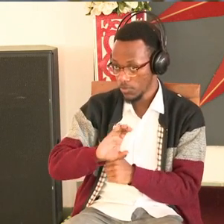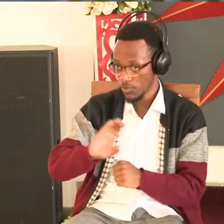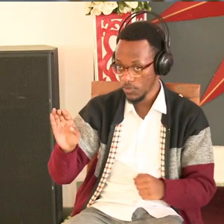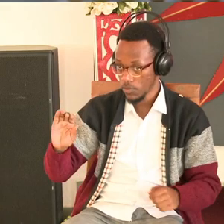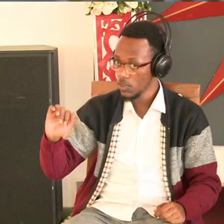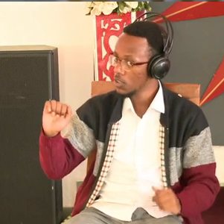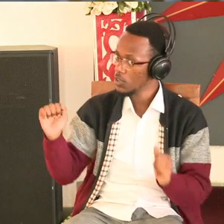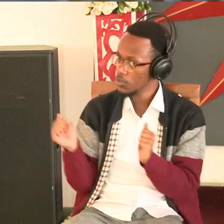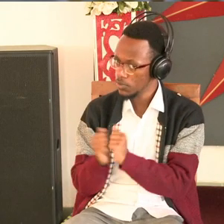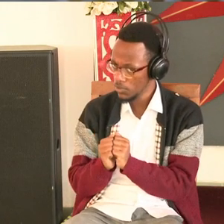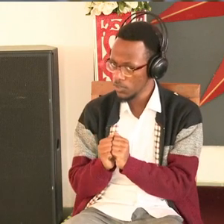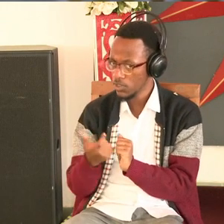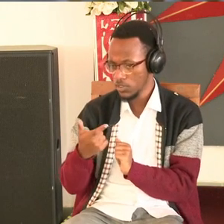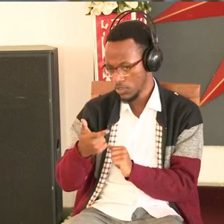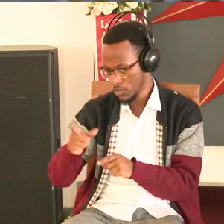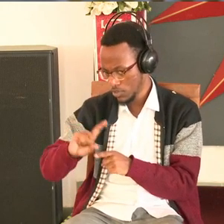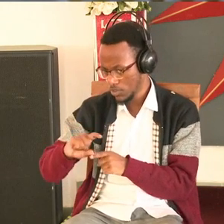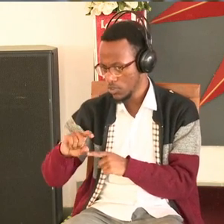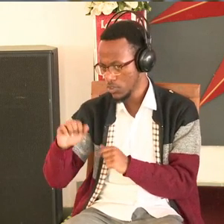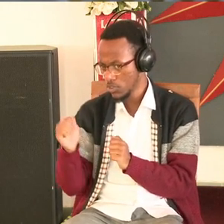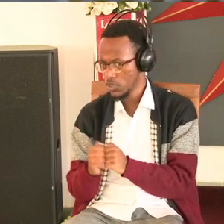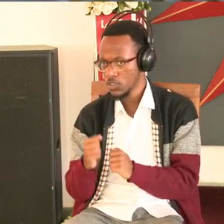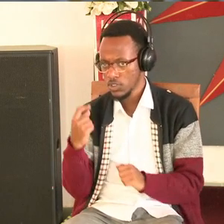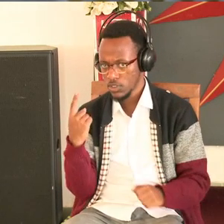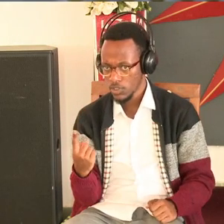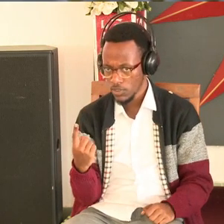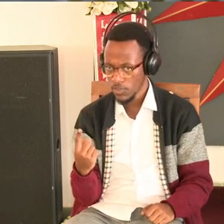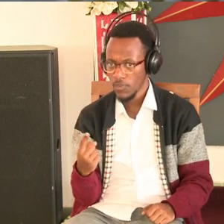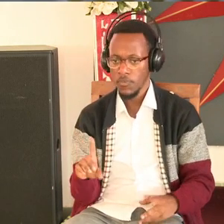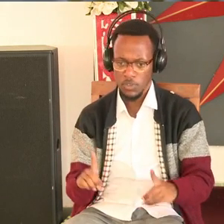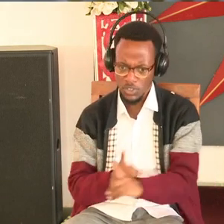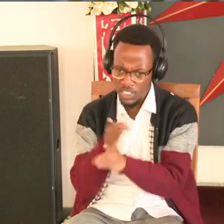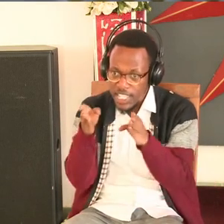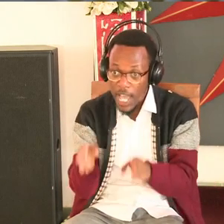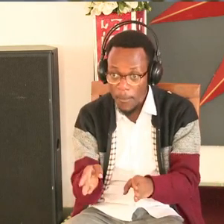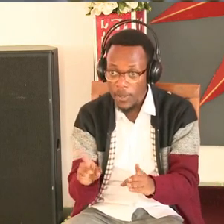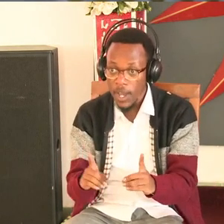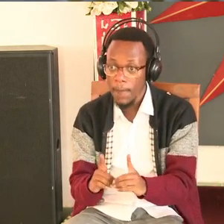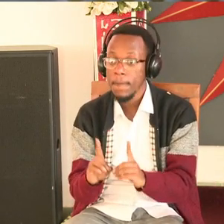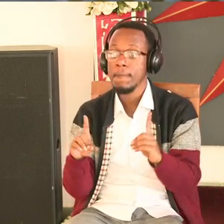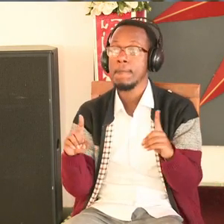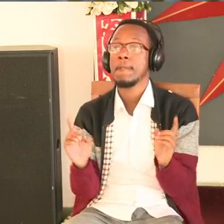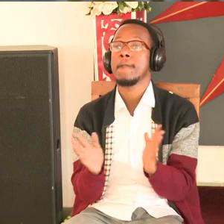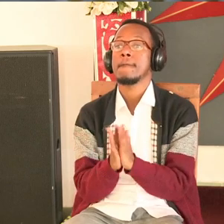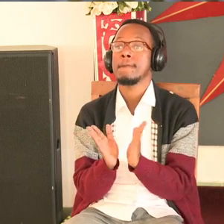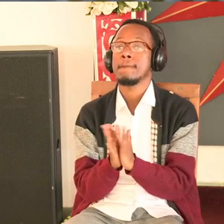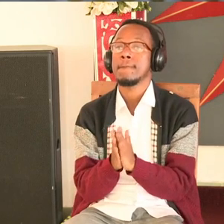Matayo 17:10 umurongo wa 10 n'uwa 11. Les disciples demandèrent alors: